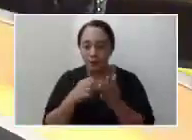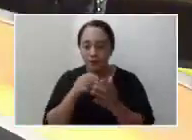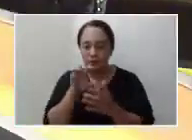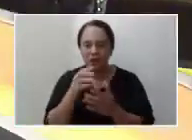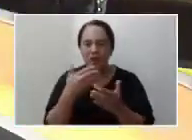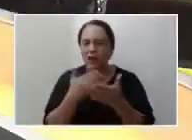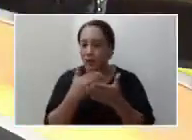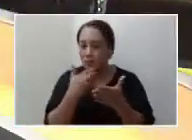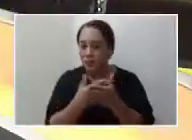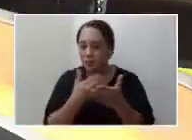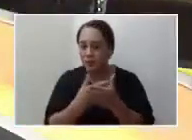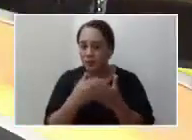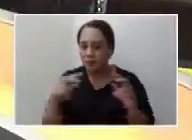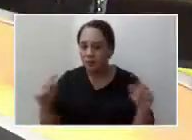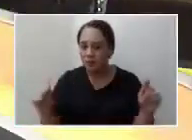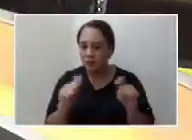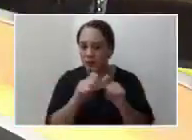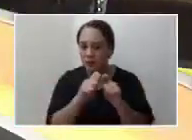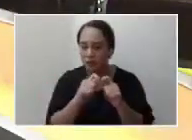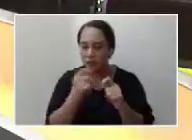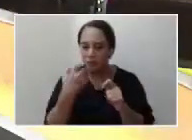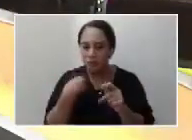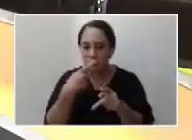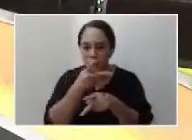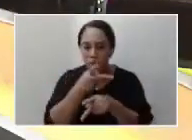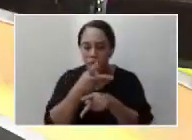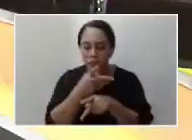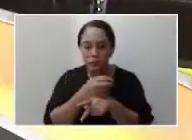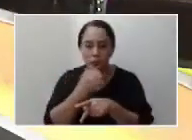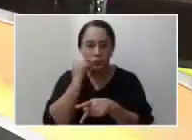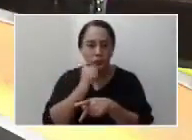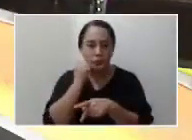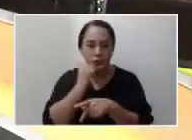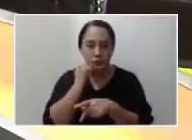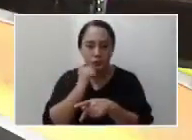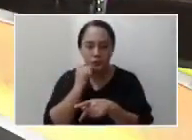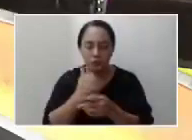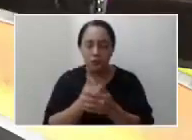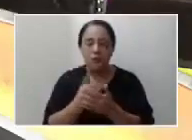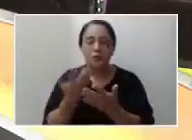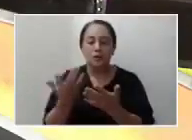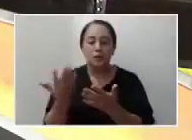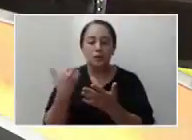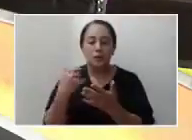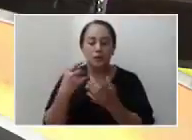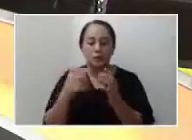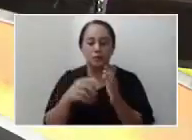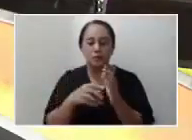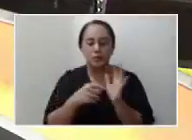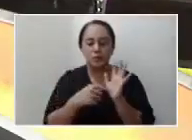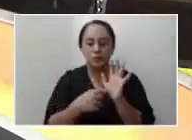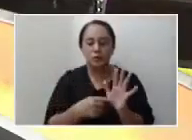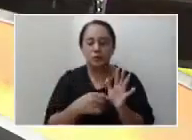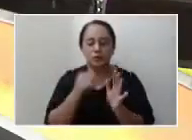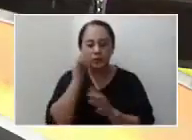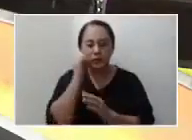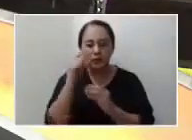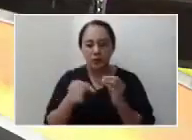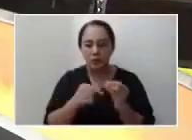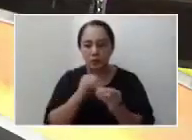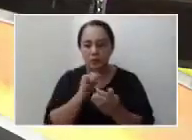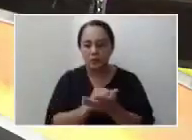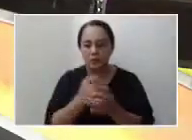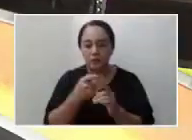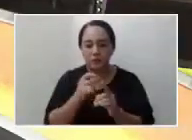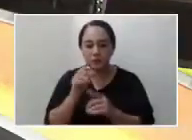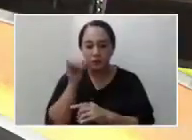Kung ikukumpara natin, Director, sa explosion o pagsabog ng Taal nung nakalipas na taon, sapagkat nag-cover din po ako dyan, ano ang kaibahan